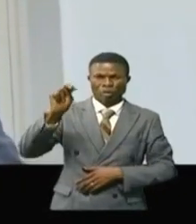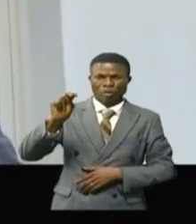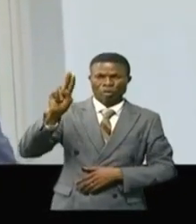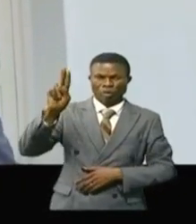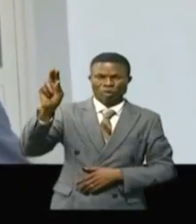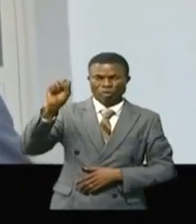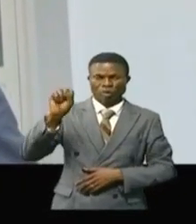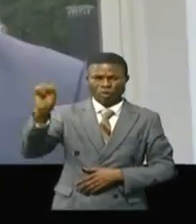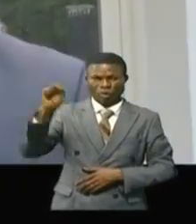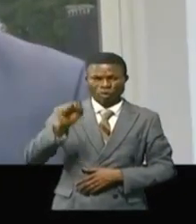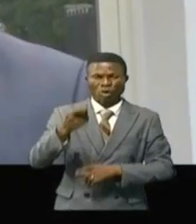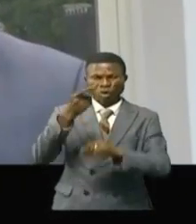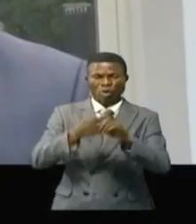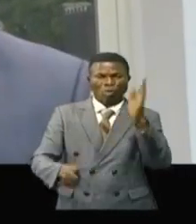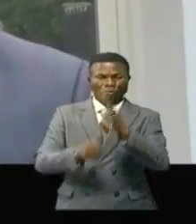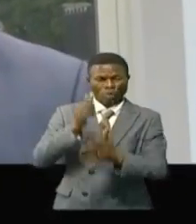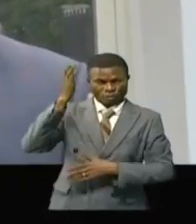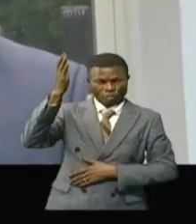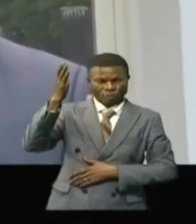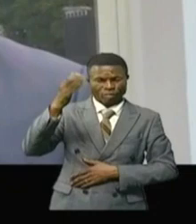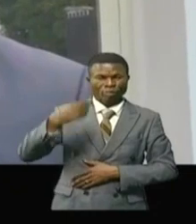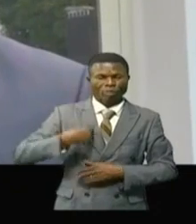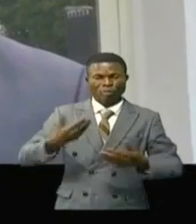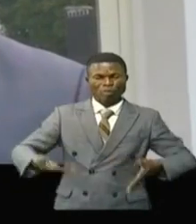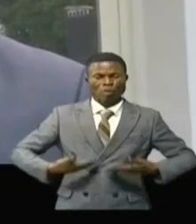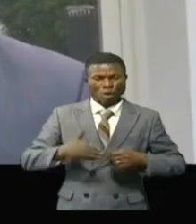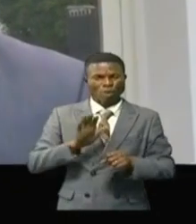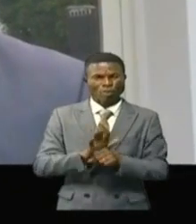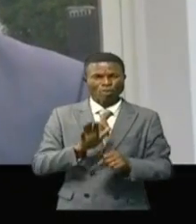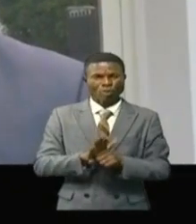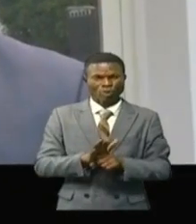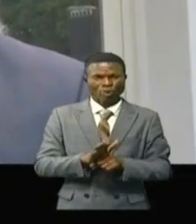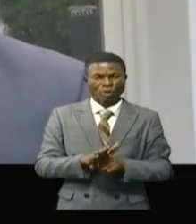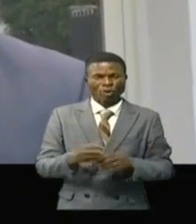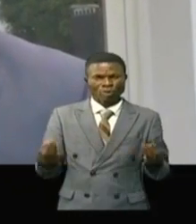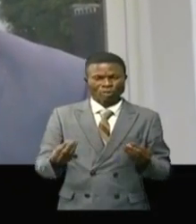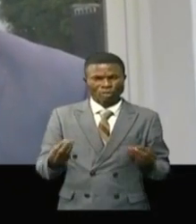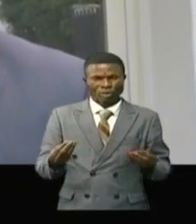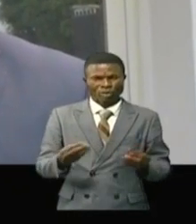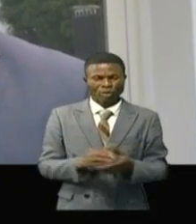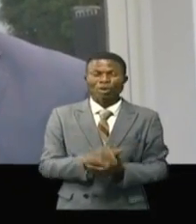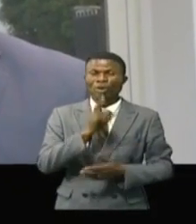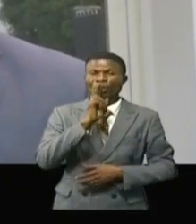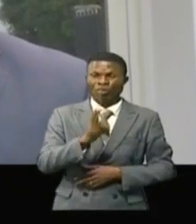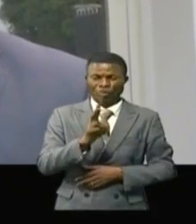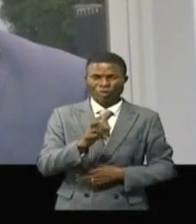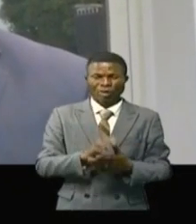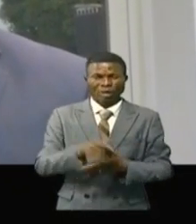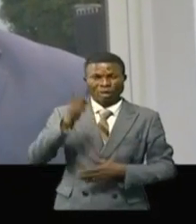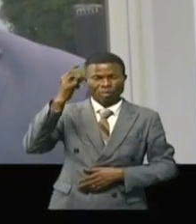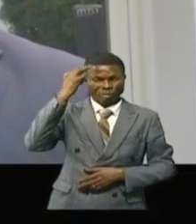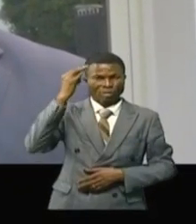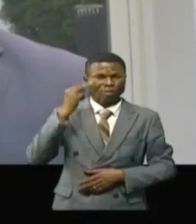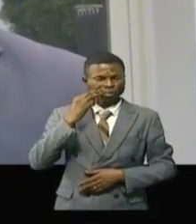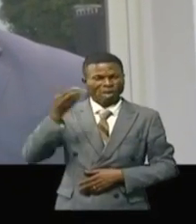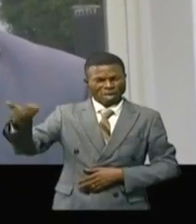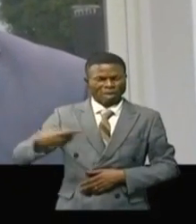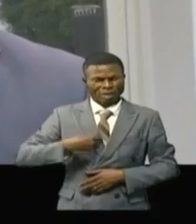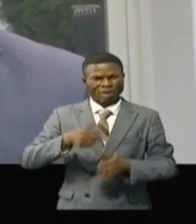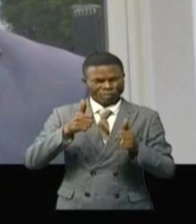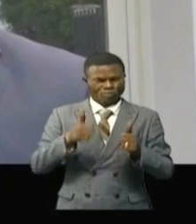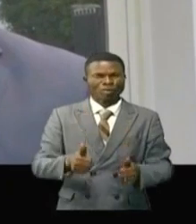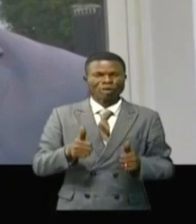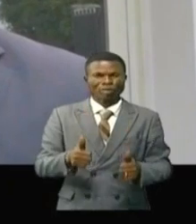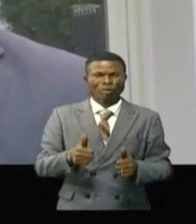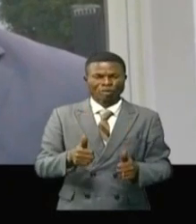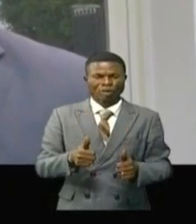19 et 20 novembre. J'étais vraiment très honoré parce que sincèrement, Monsieur le Premier ministre m'a très bien accueilli